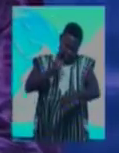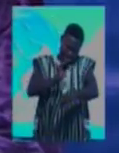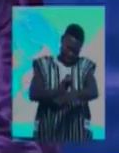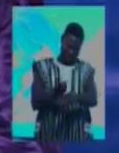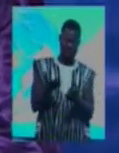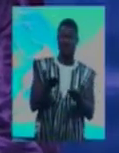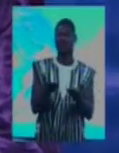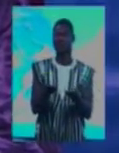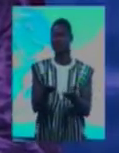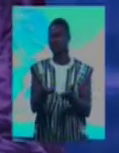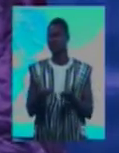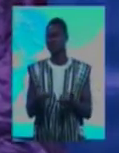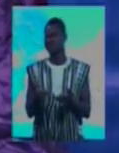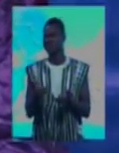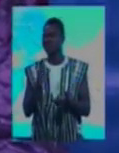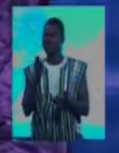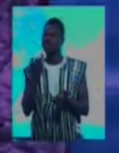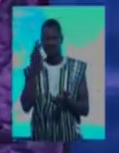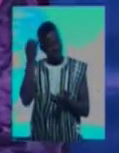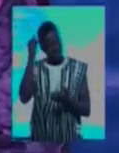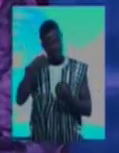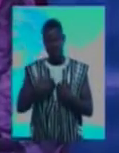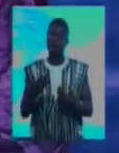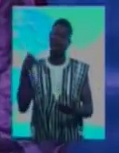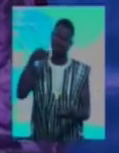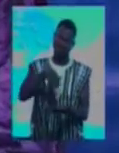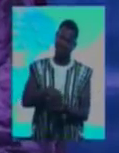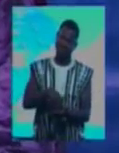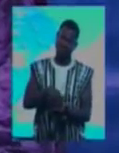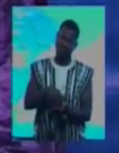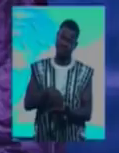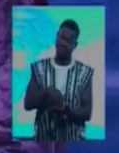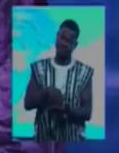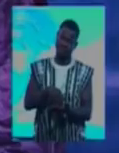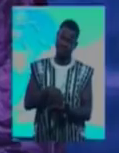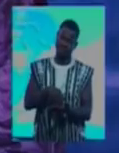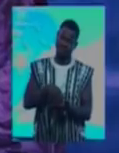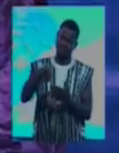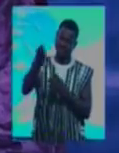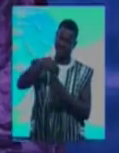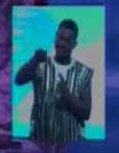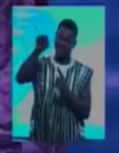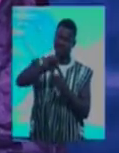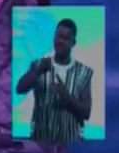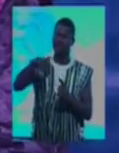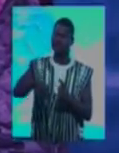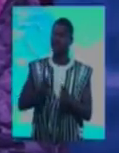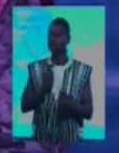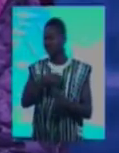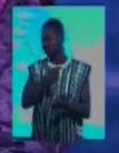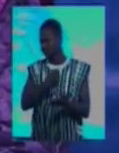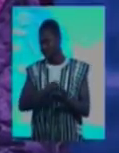voulait, voilà. Donc, il y a quand même encore, parce que la situation qu'on décrit parfois n'est peut-être pas la nôtre